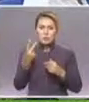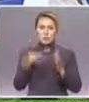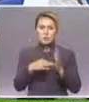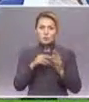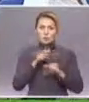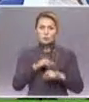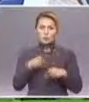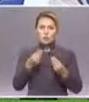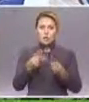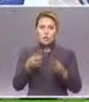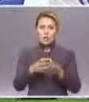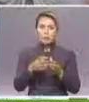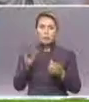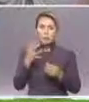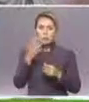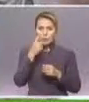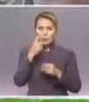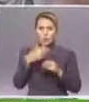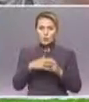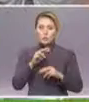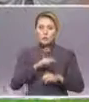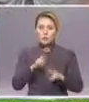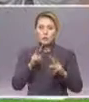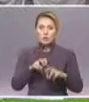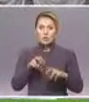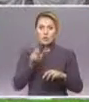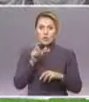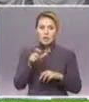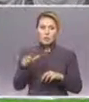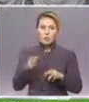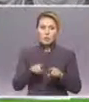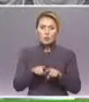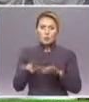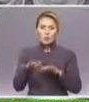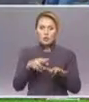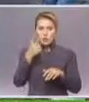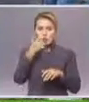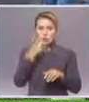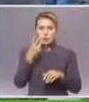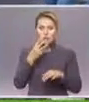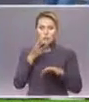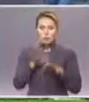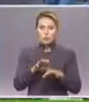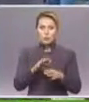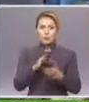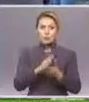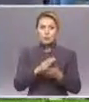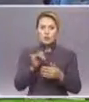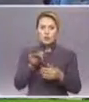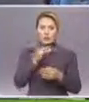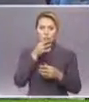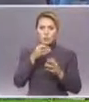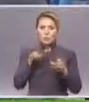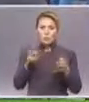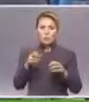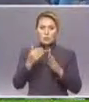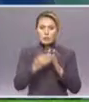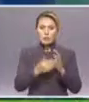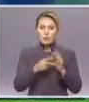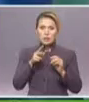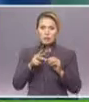жұмыс беруші компания мен 500-ге тарта жұмыс іздеушілер келген. Мұндай шара жыл басынан бері 3-ші рет өткізіліп отыр. Айта кетейік, аталған